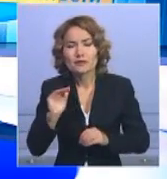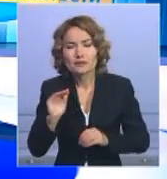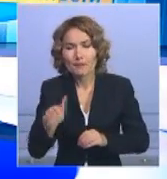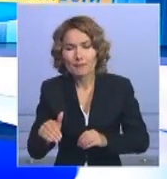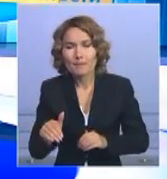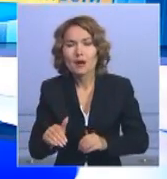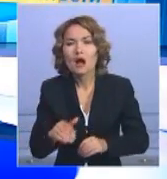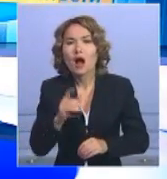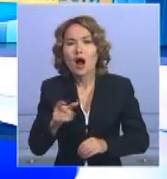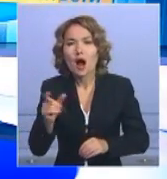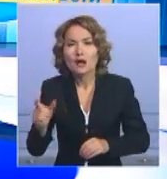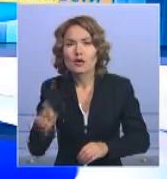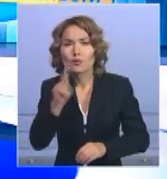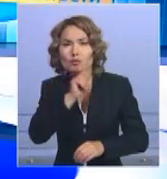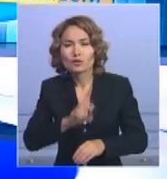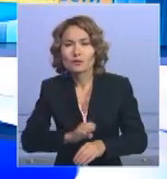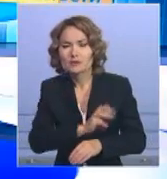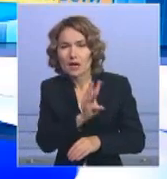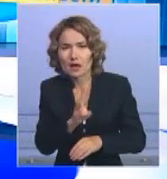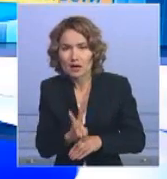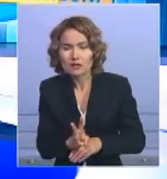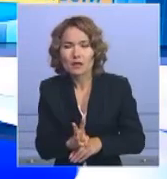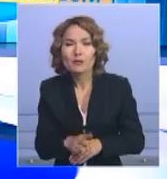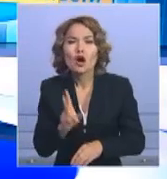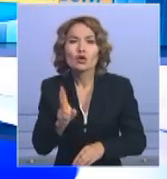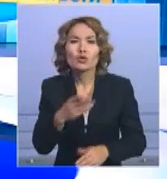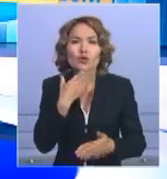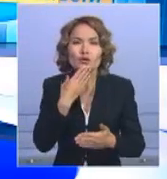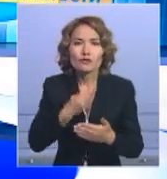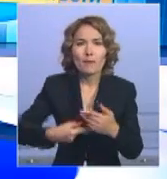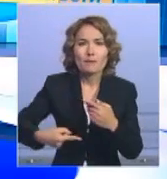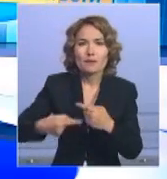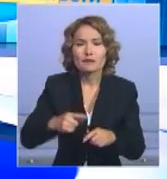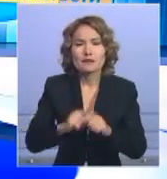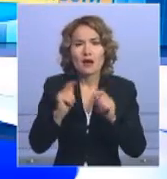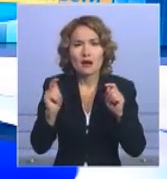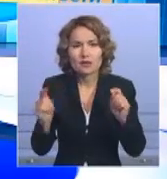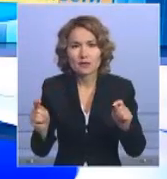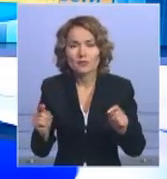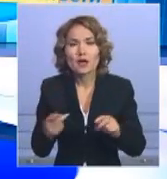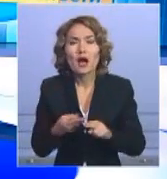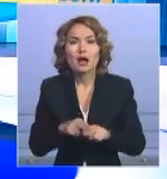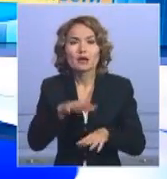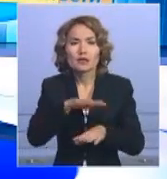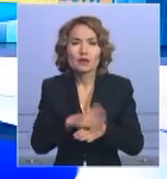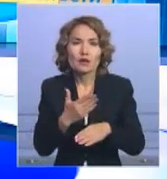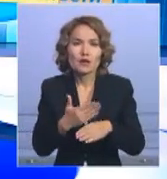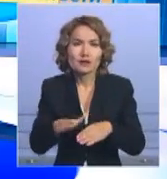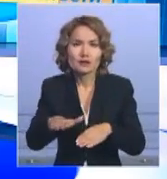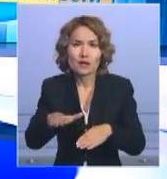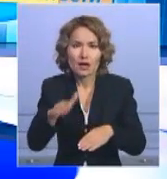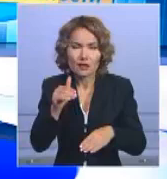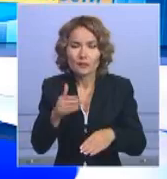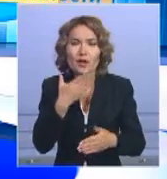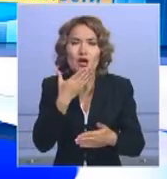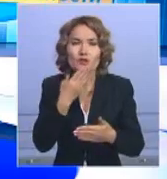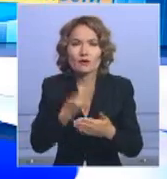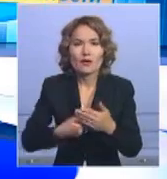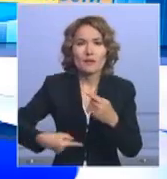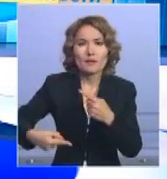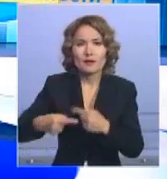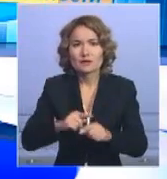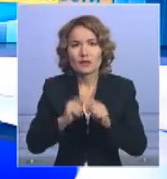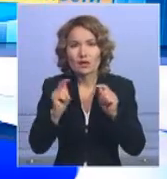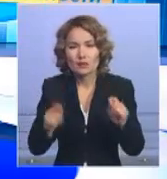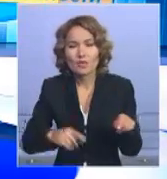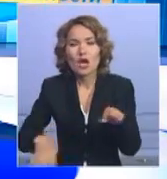еңбекке тартылып, өз кәсібін ашамын деген. 800-ден астам азаматтың құжаттары қабылданған. Қазір оларға жеңілдетілген несие кезеңмен беріліп